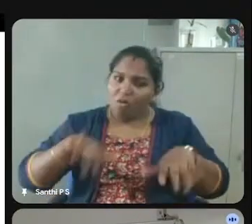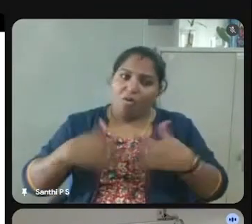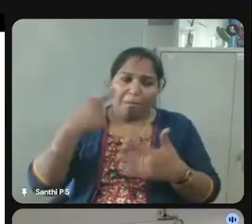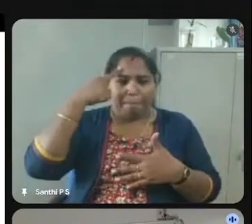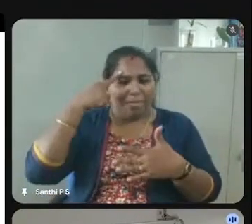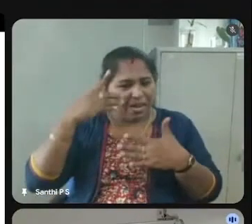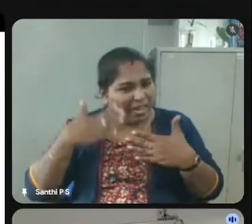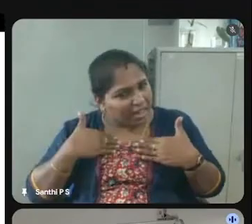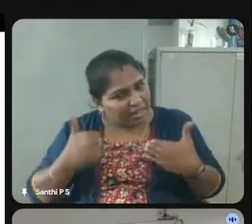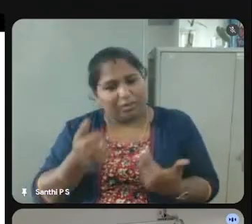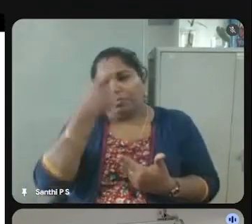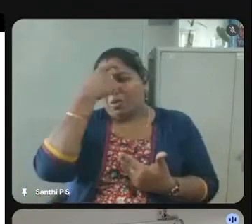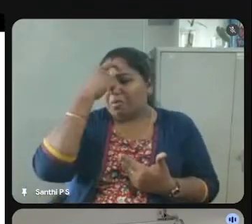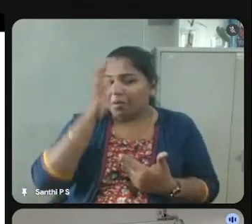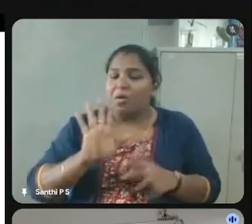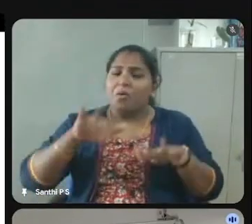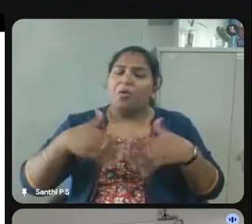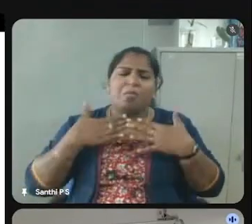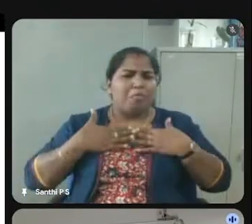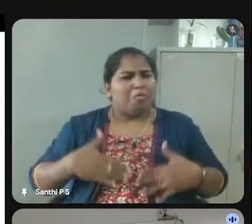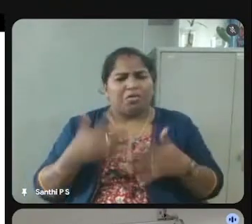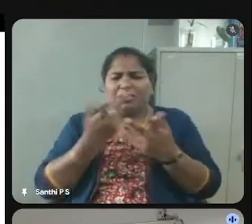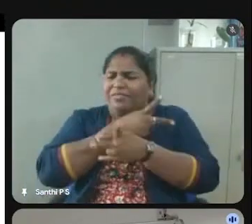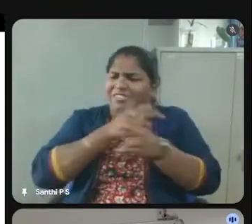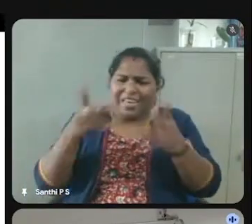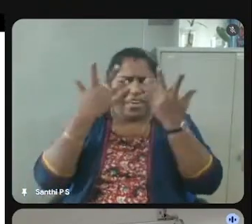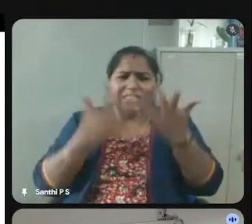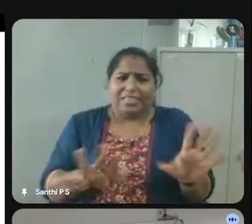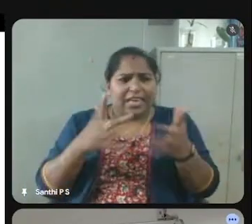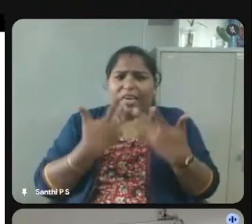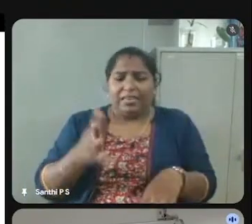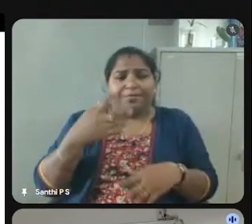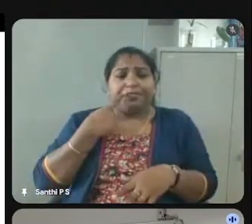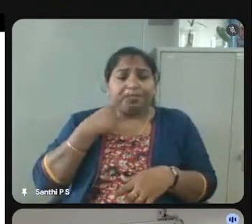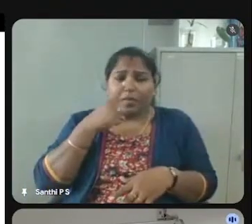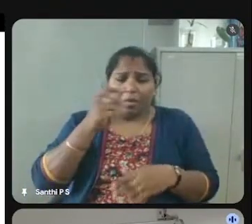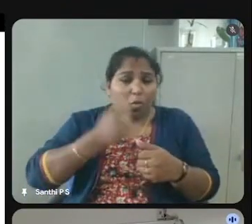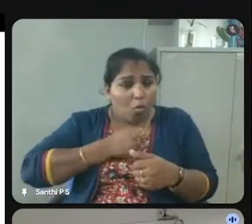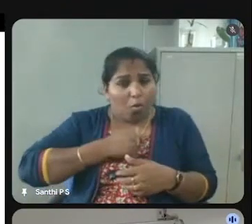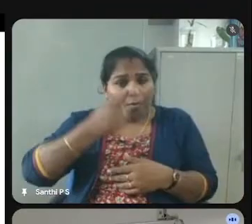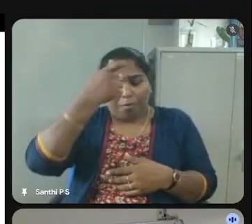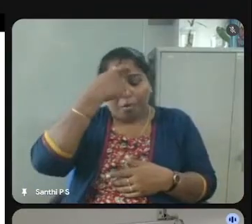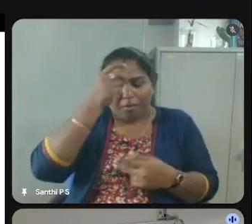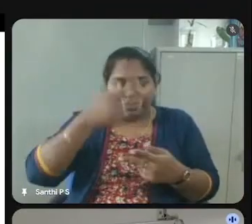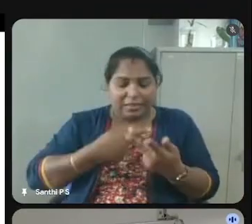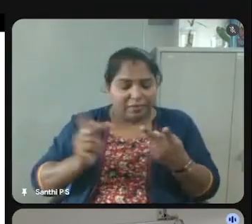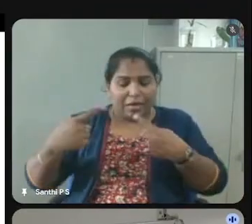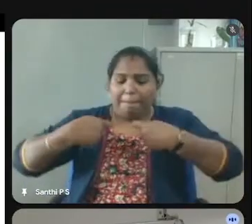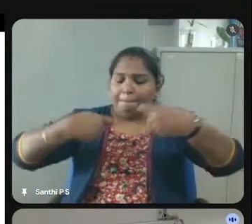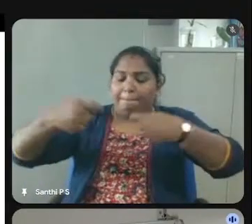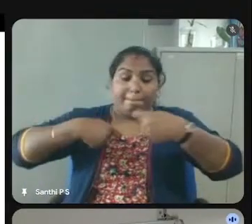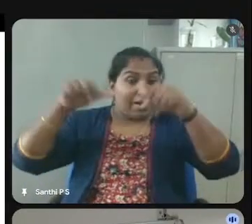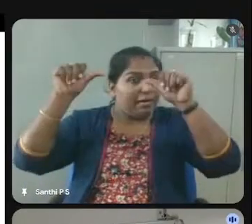ചില ബുദ്ധിമുട്ടുകളാകാം, ശാരീരികമാവാം, മാനസികമാവാം, ഇതിൽ ഏത് തന്നെയാണെന്നുണ്ടെങ്കിലും അതിനെ കൈകാര്യം ചെയ്യാൻ സാധിക്കാതെ വരുന്നതിന്റെ